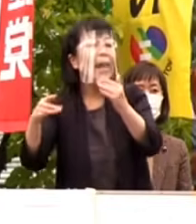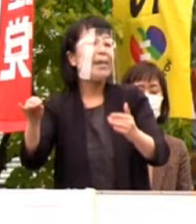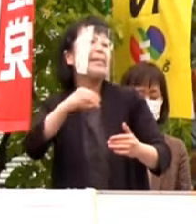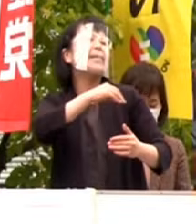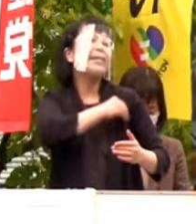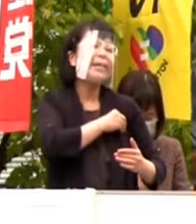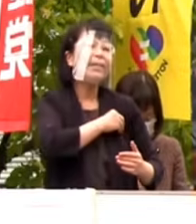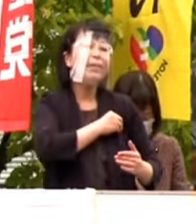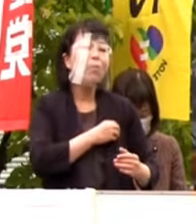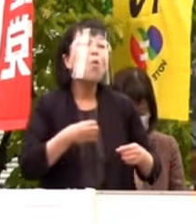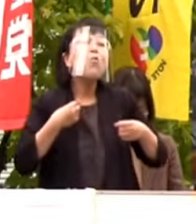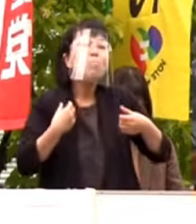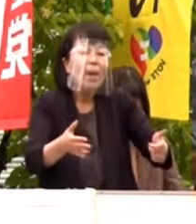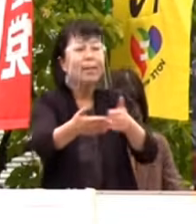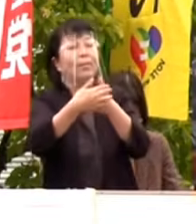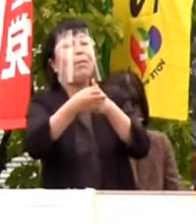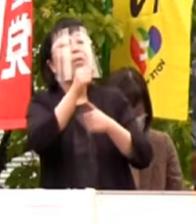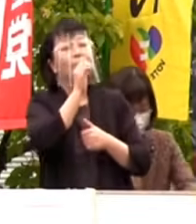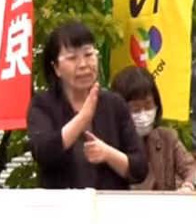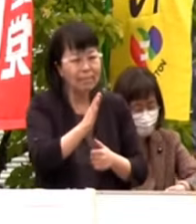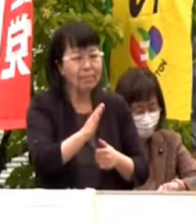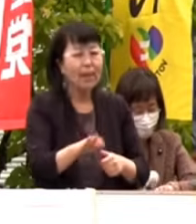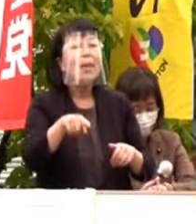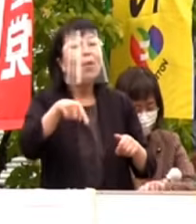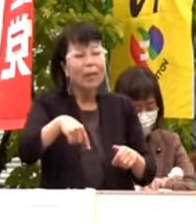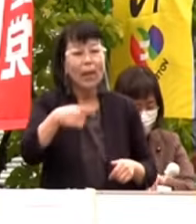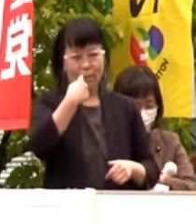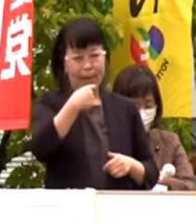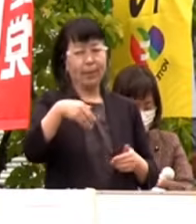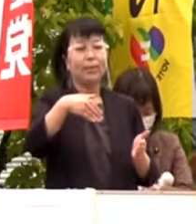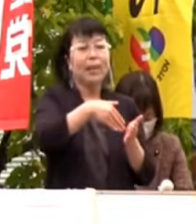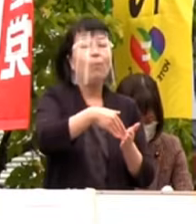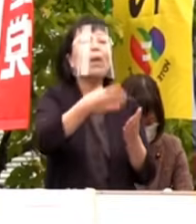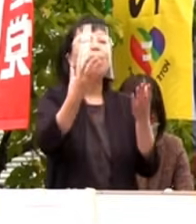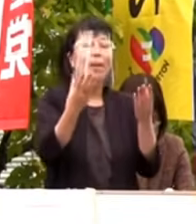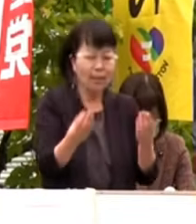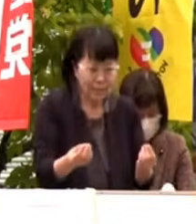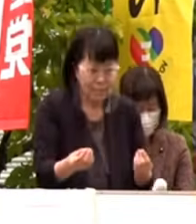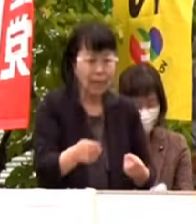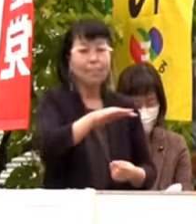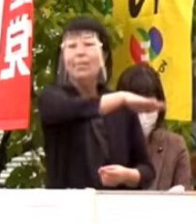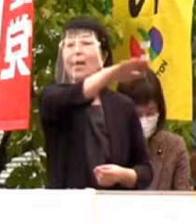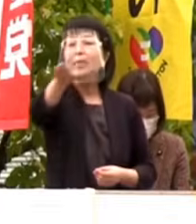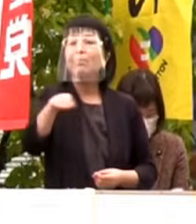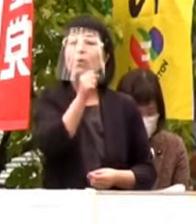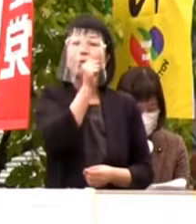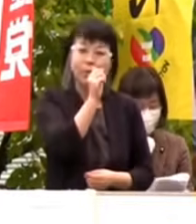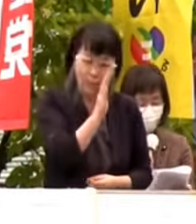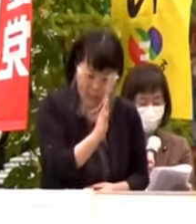ことを最後に訴えまして、私の訴えとさせていただきます。よろしくお願いいたします。